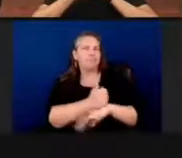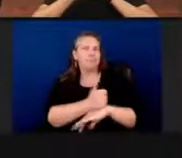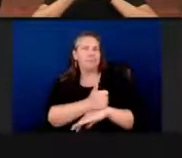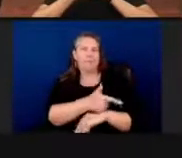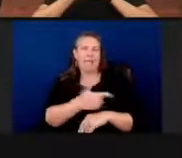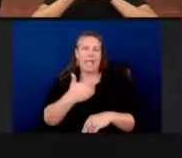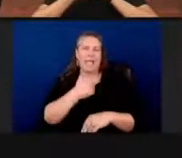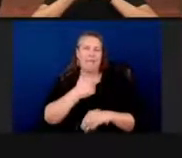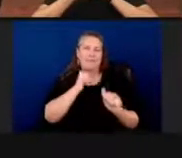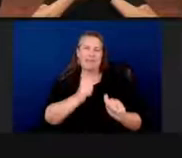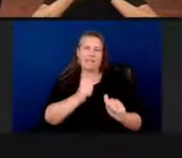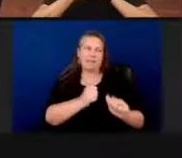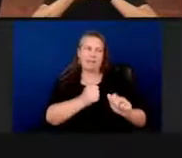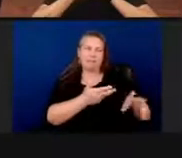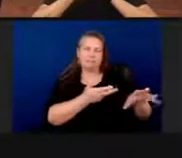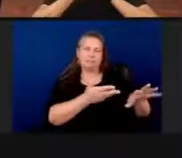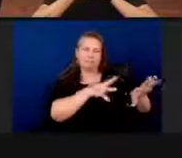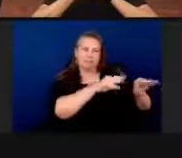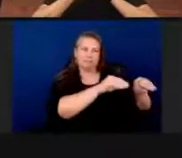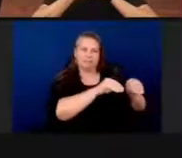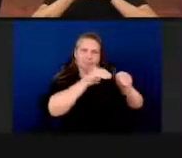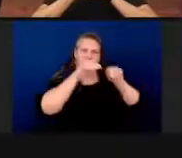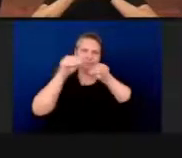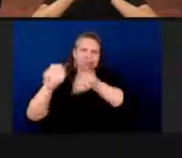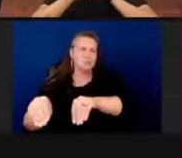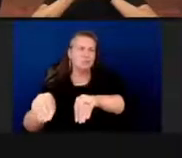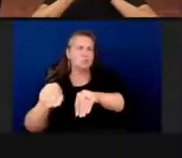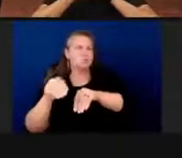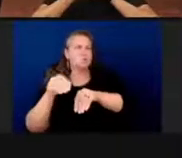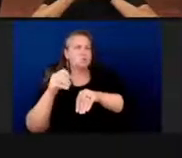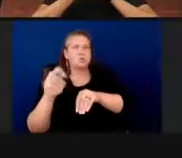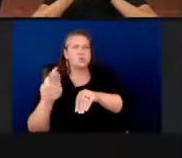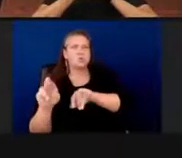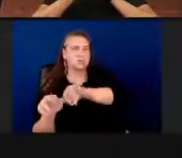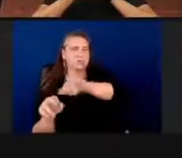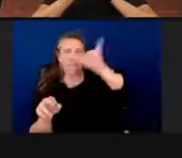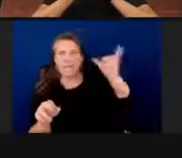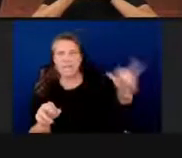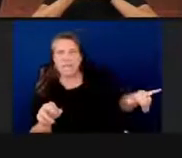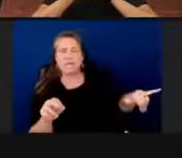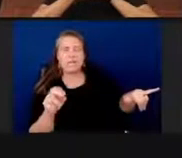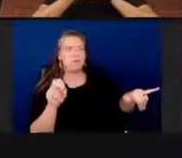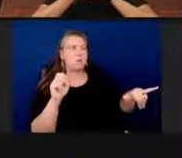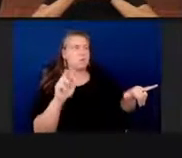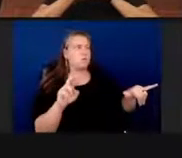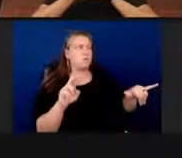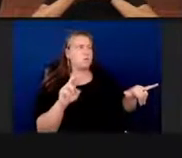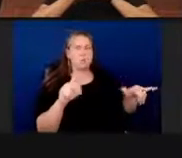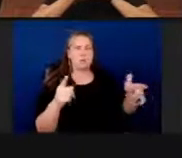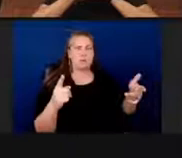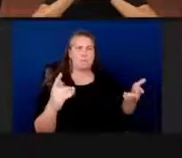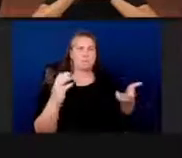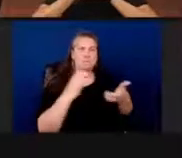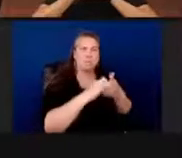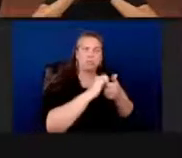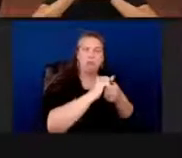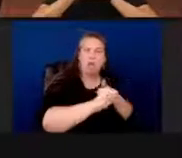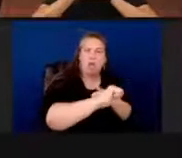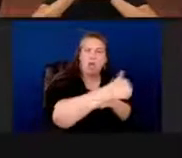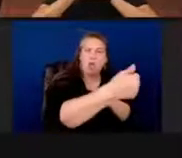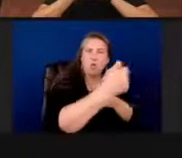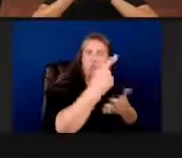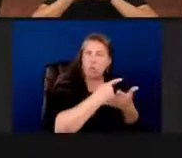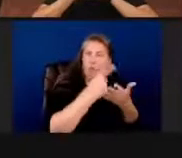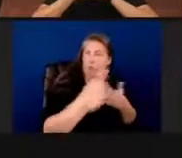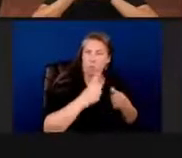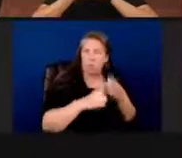mbaya wahame au familia yake ihamie eneo lingine, je, kuna